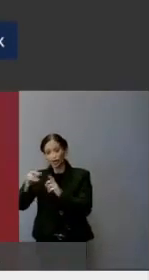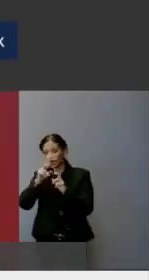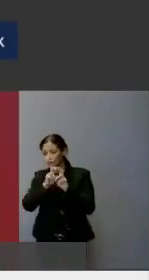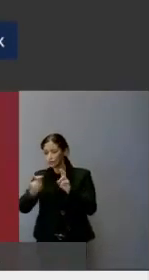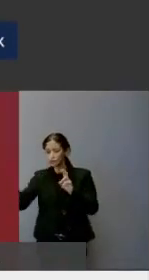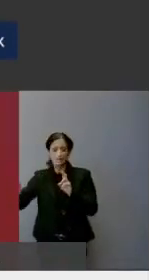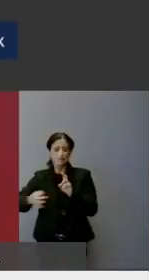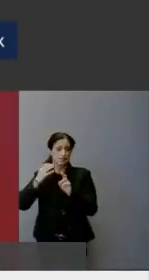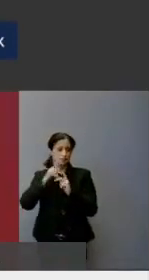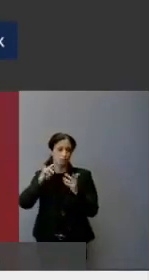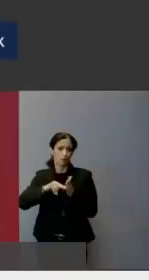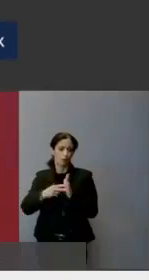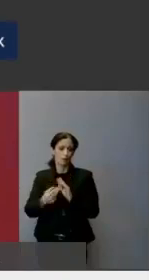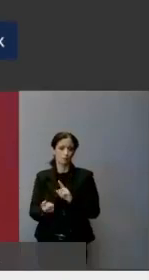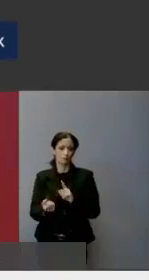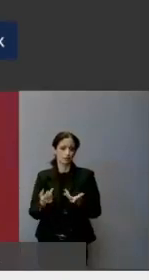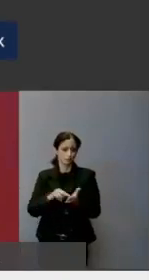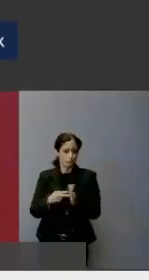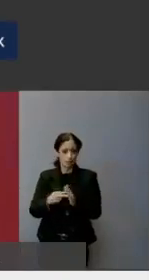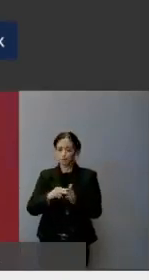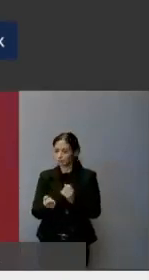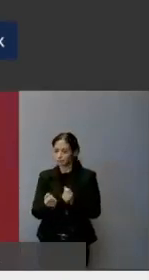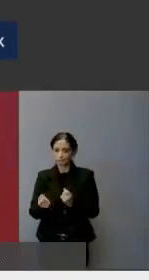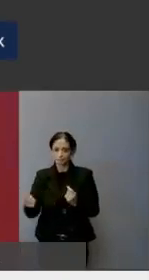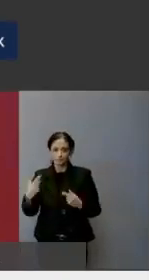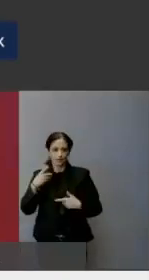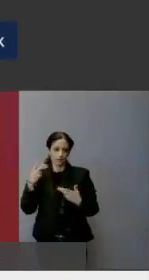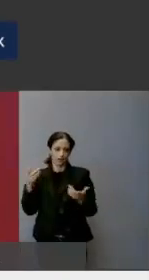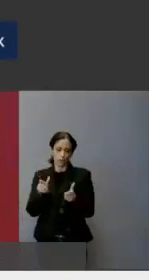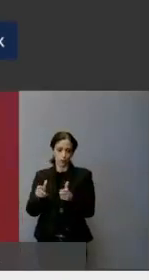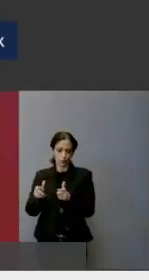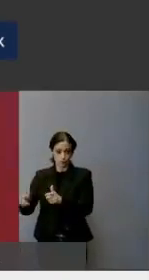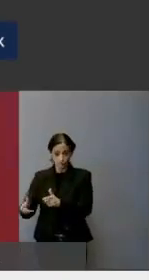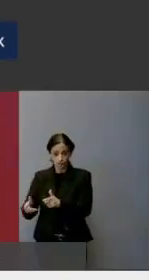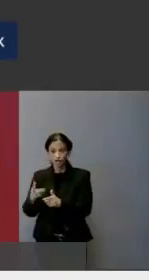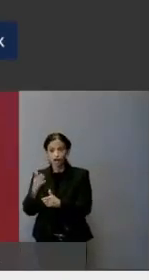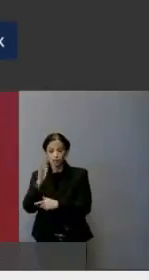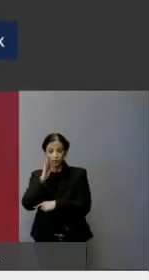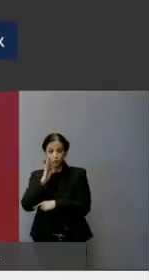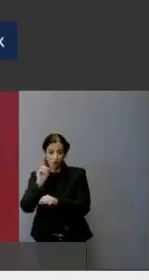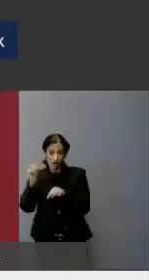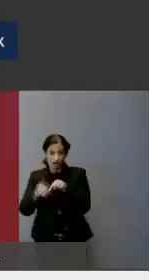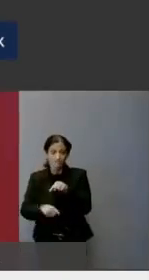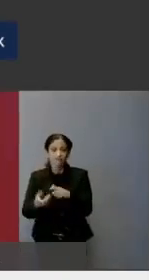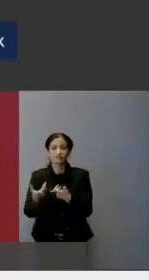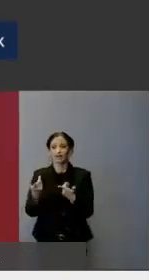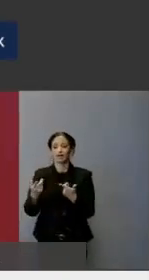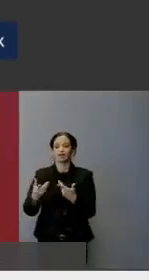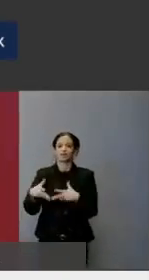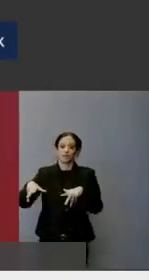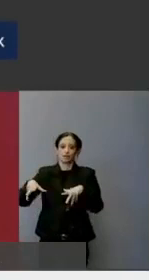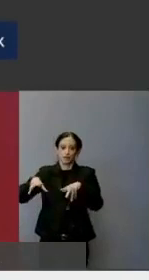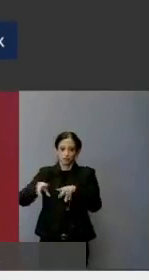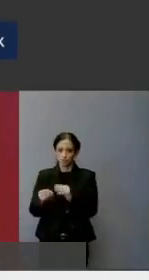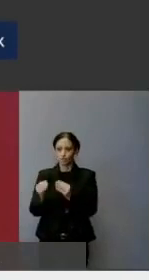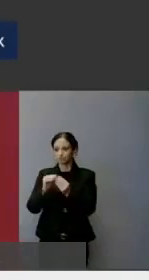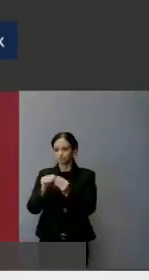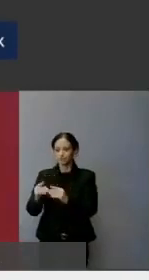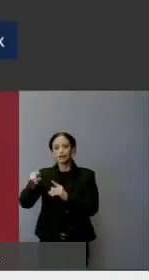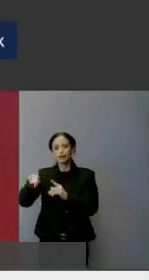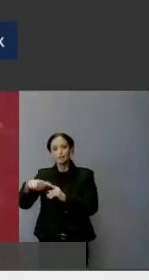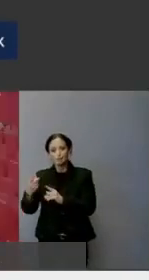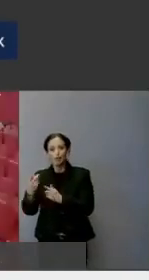condividere questo percorso in commissione con i cittadini evitando l'ennesimo ricorso al tar grazie